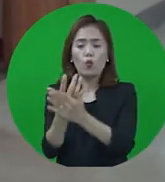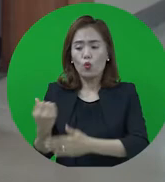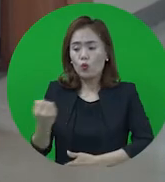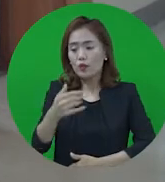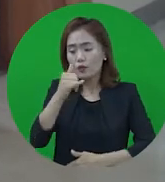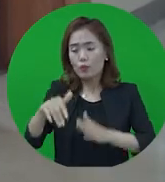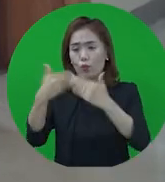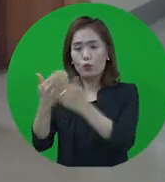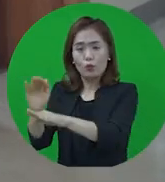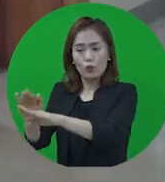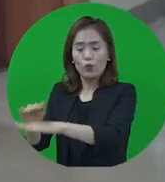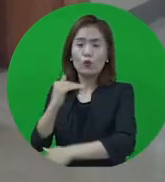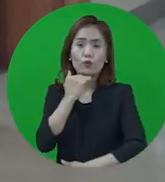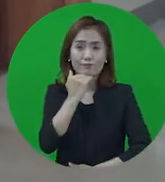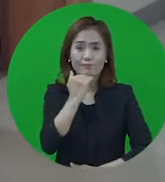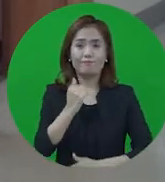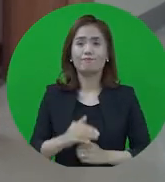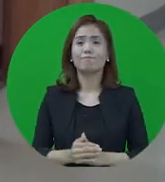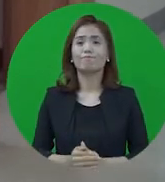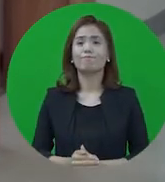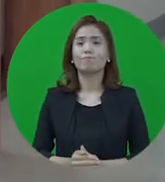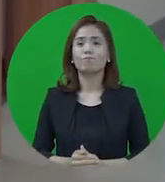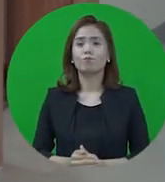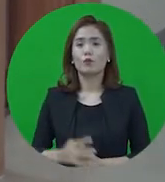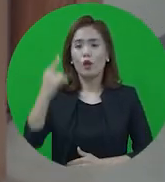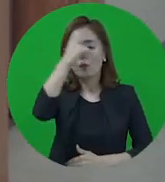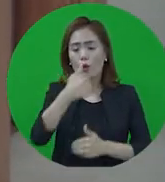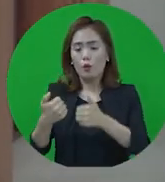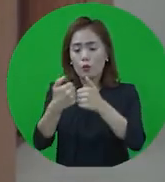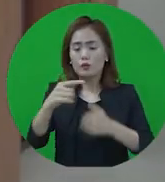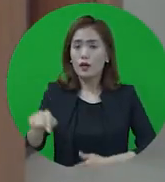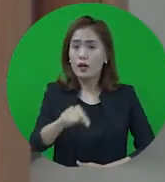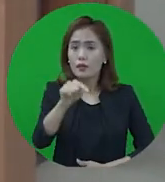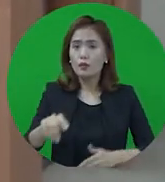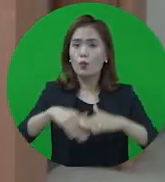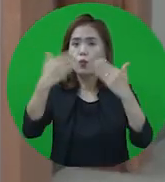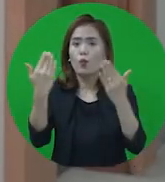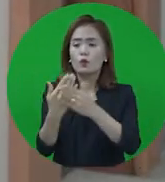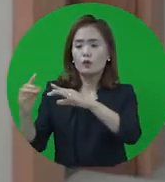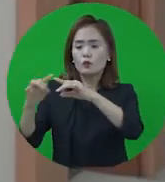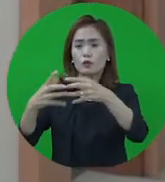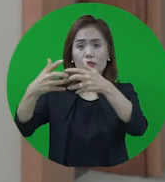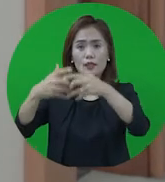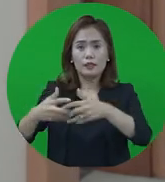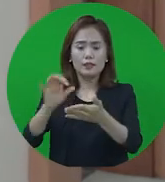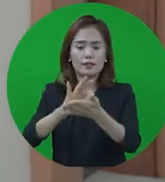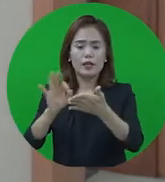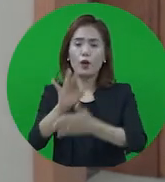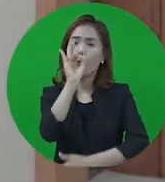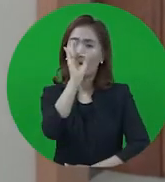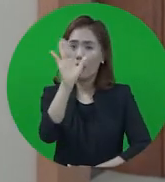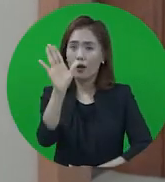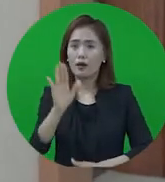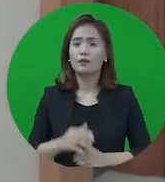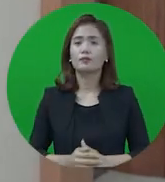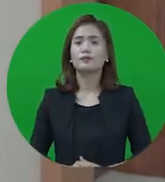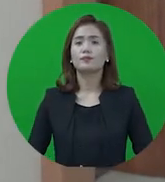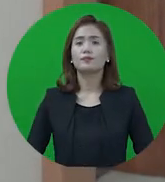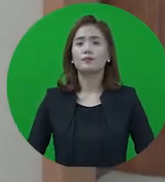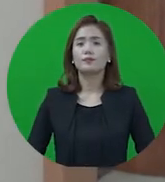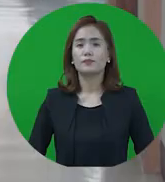등을 포함한 모든 소지품을 넣고 대기합니다. 면접고사장 안에서는 모든 전자기기를 사용할 수